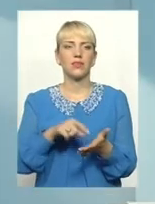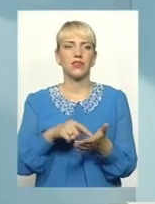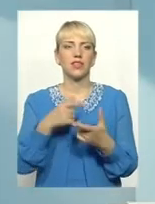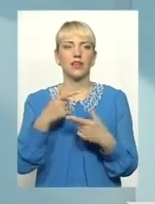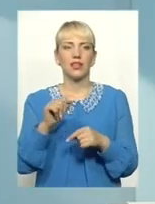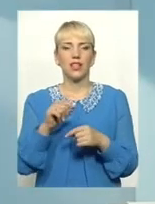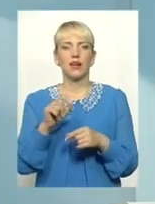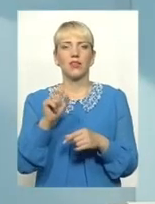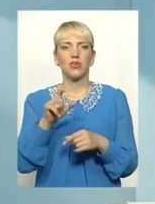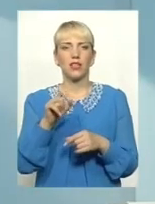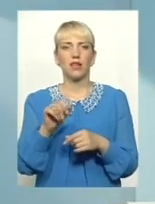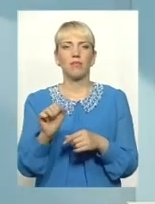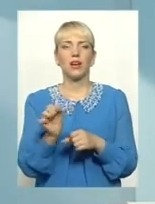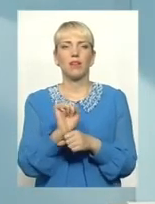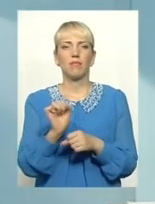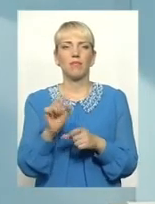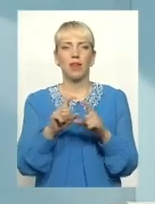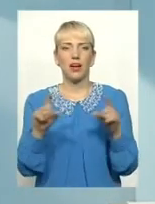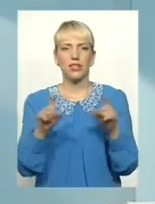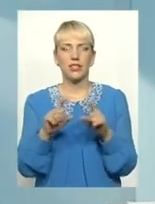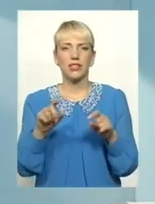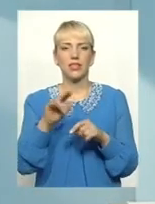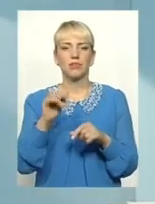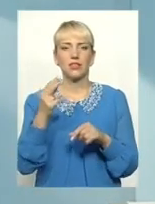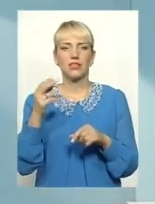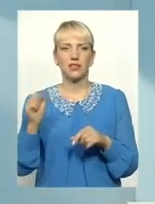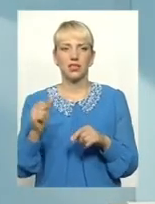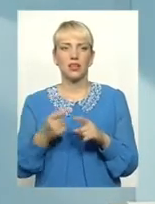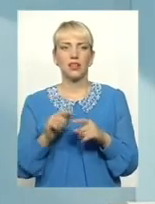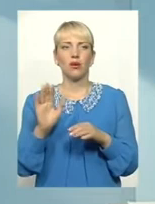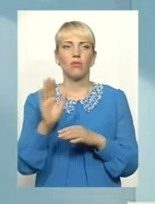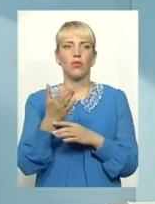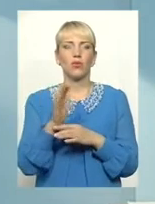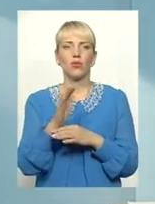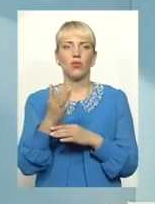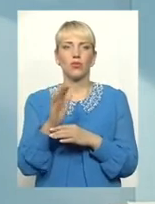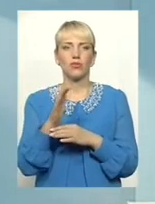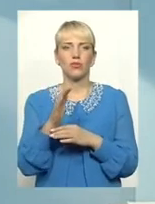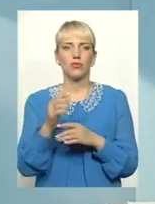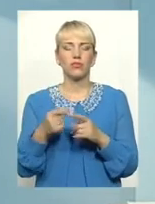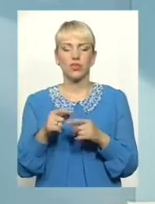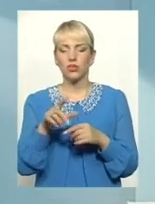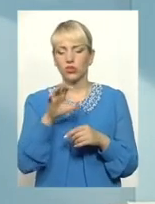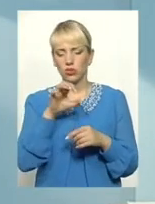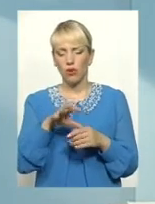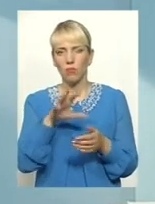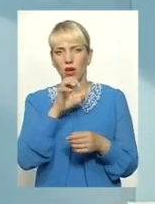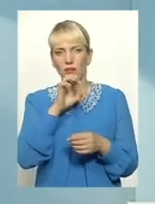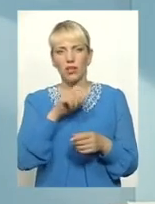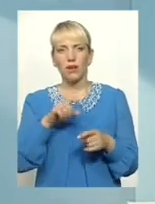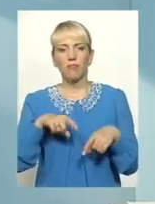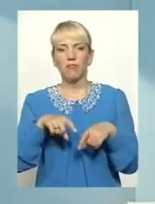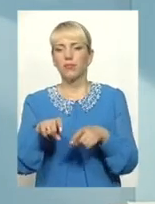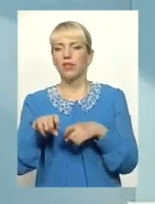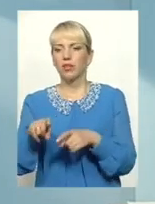ювелірні магазини, піцерії, прогулянкові майданчики. Ці собачки бігають і просять їсти. Вони просто підходять до людей в